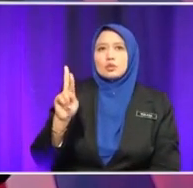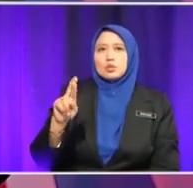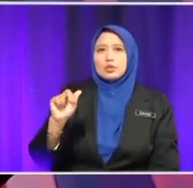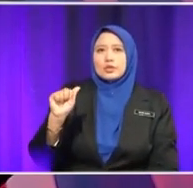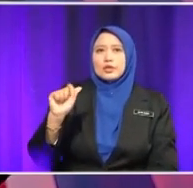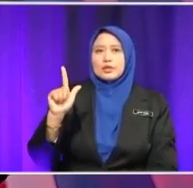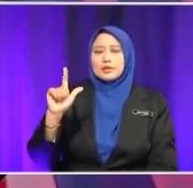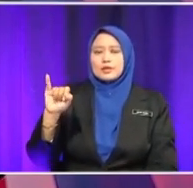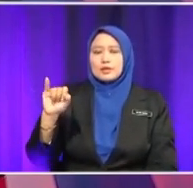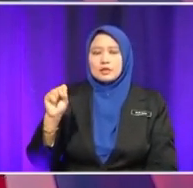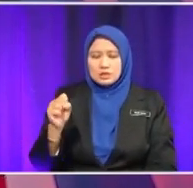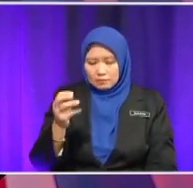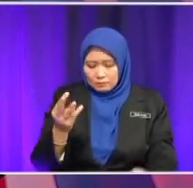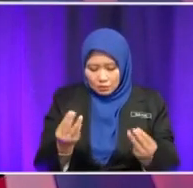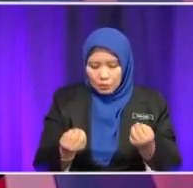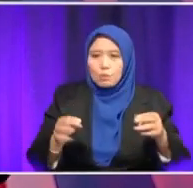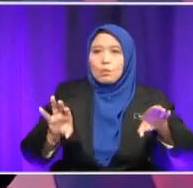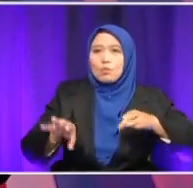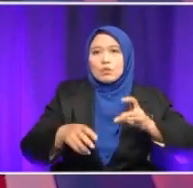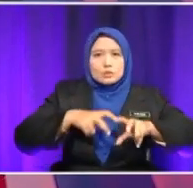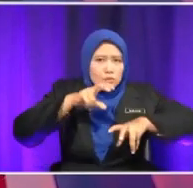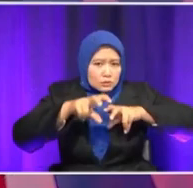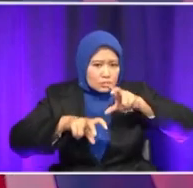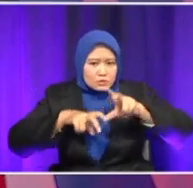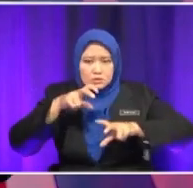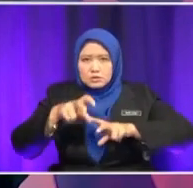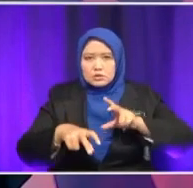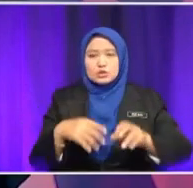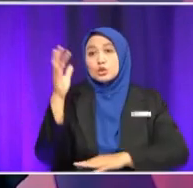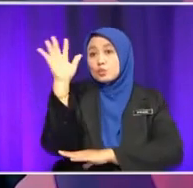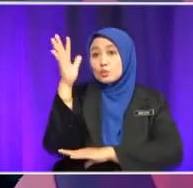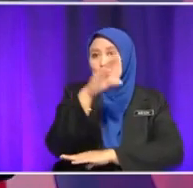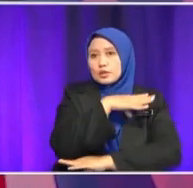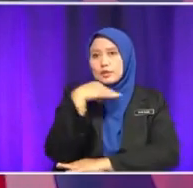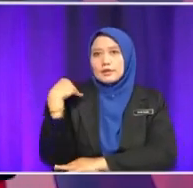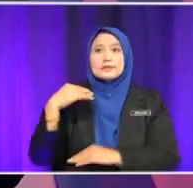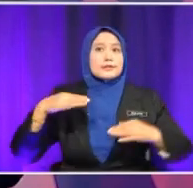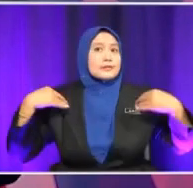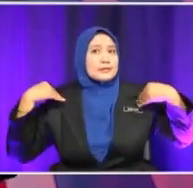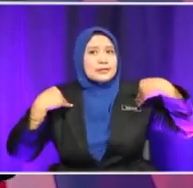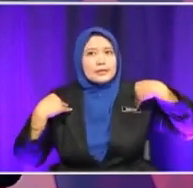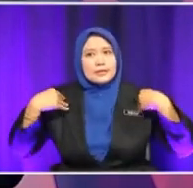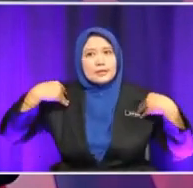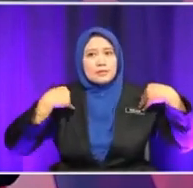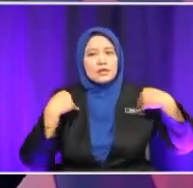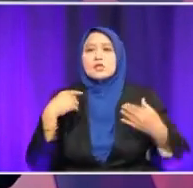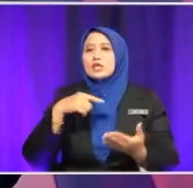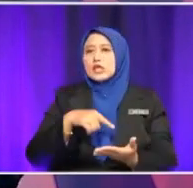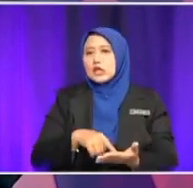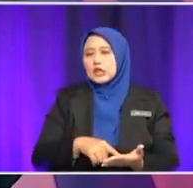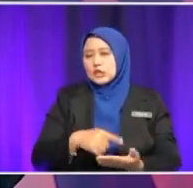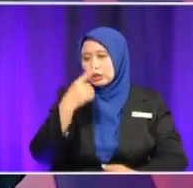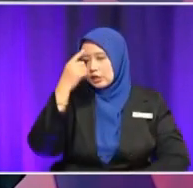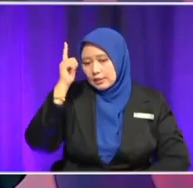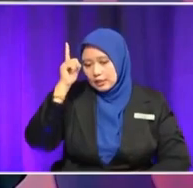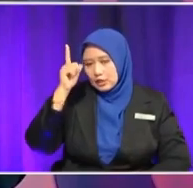flora fauna tumbuh-tumbuhan Jadi ini akan dinilai yang akan dilihat untuk ke jurusan